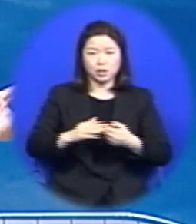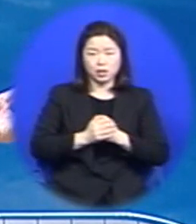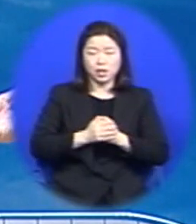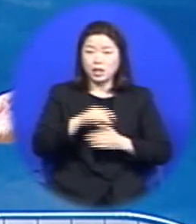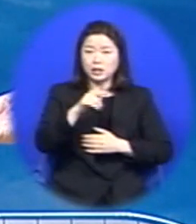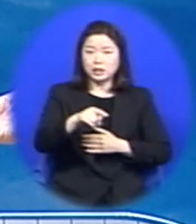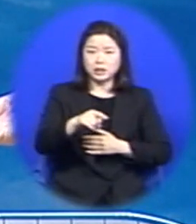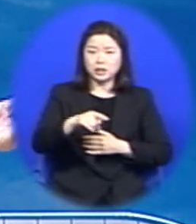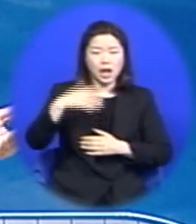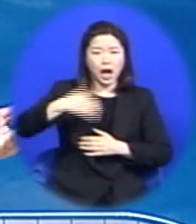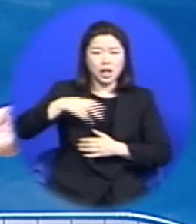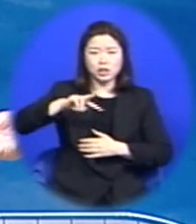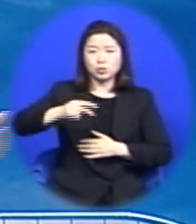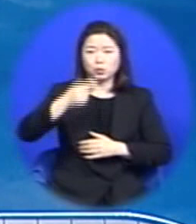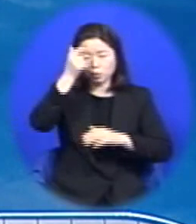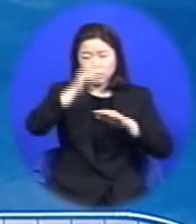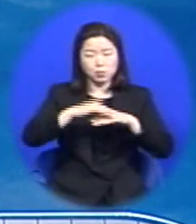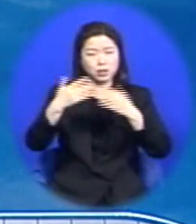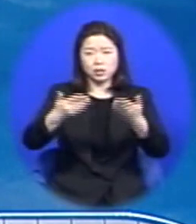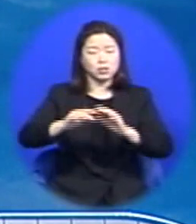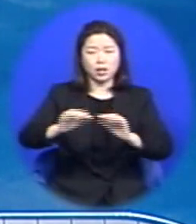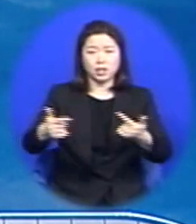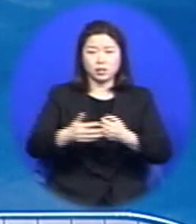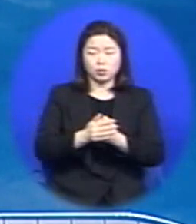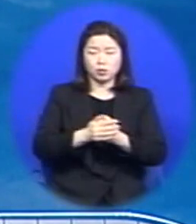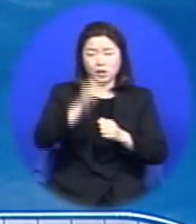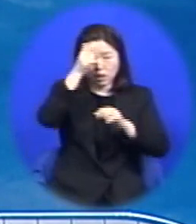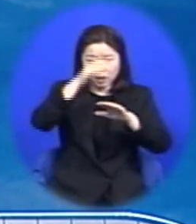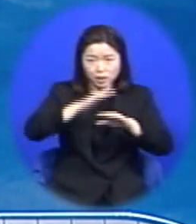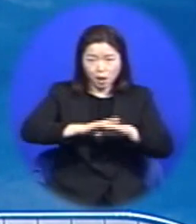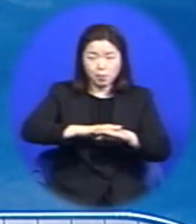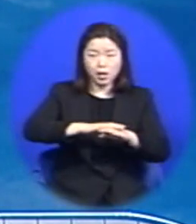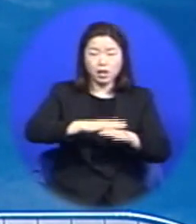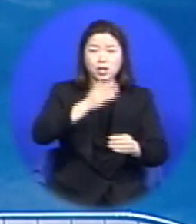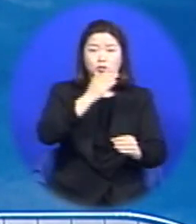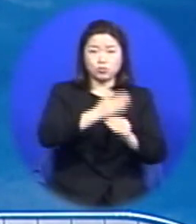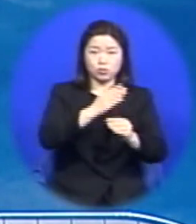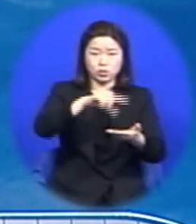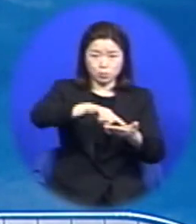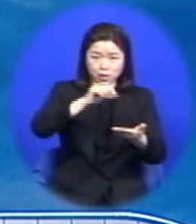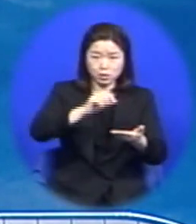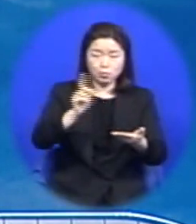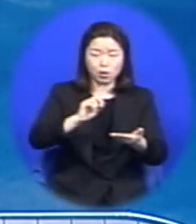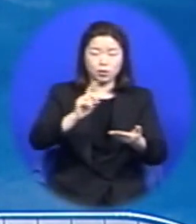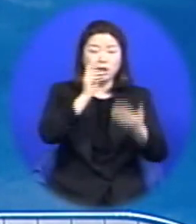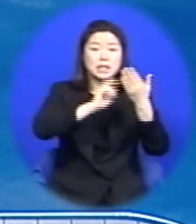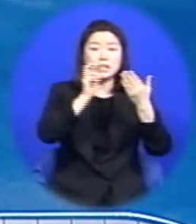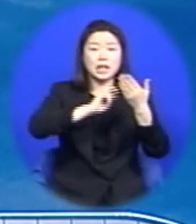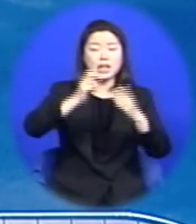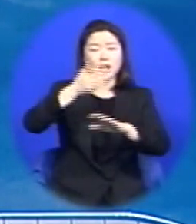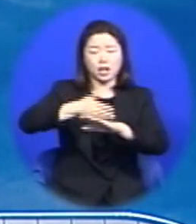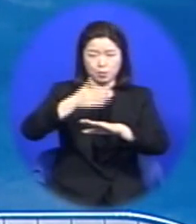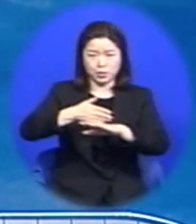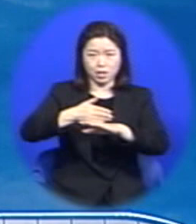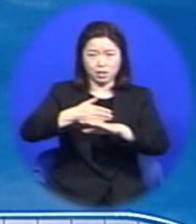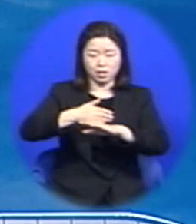드리지 않았어요. 예배의 핵심은 찬양과 감사입니다. 찬양 드리고